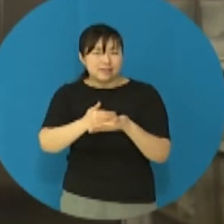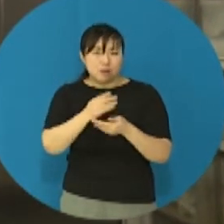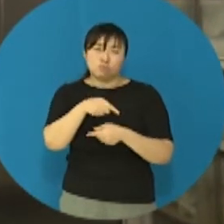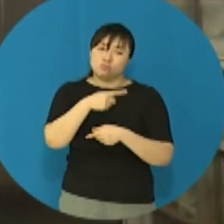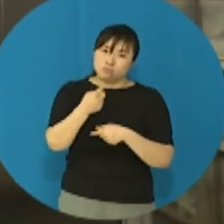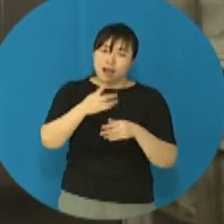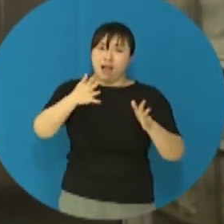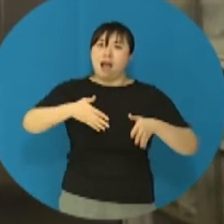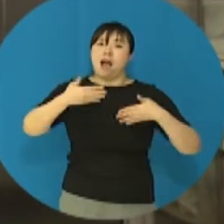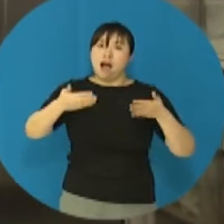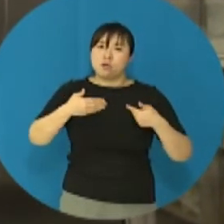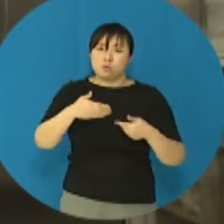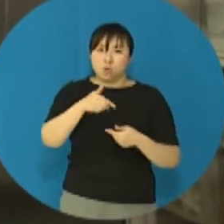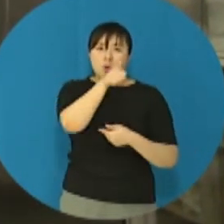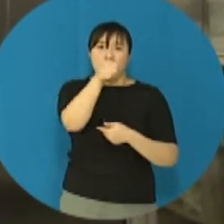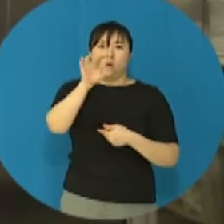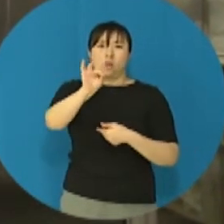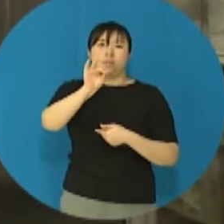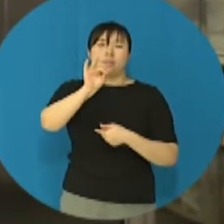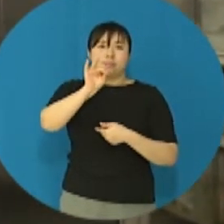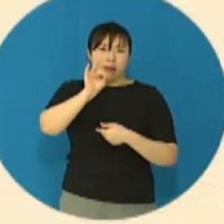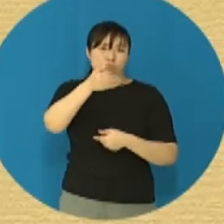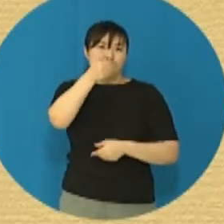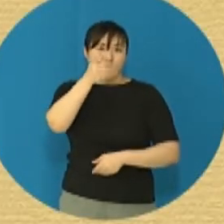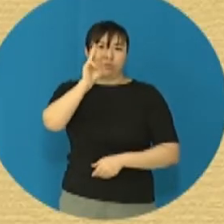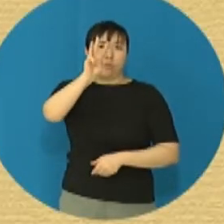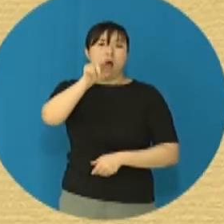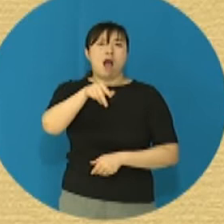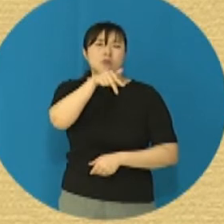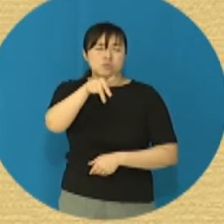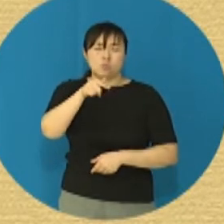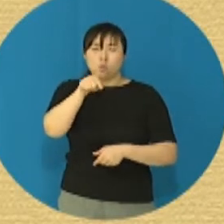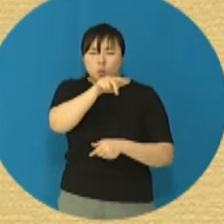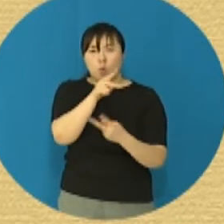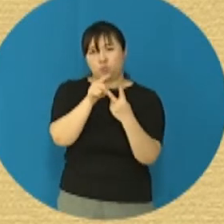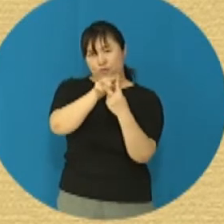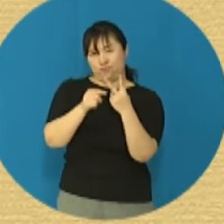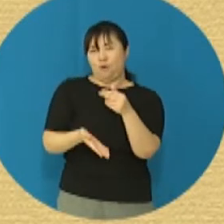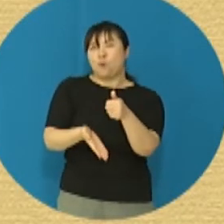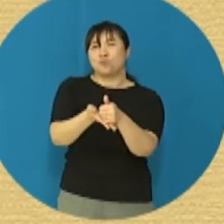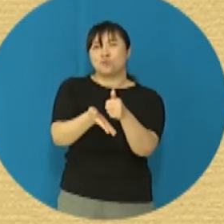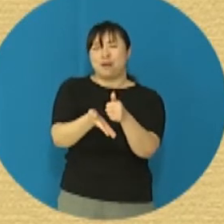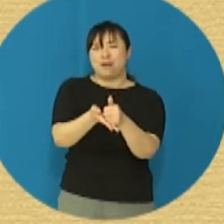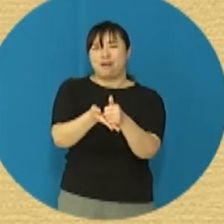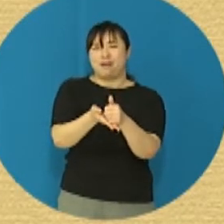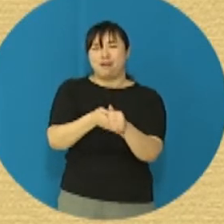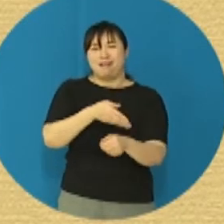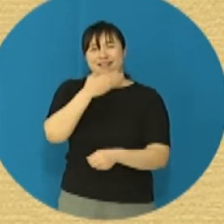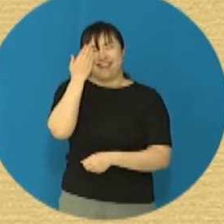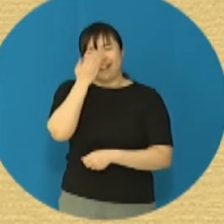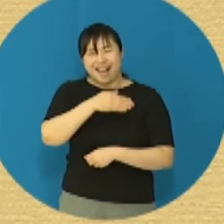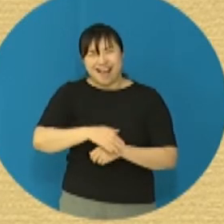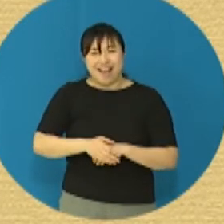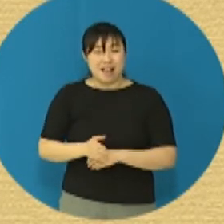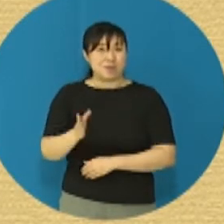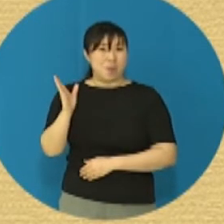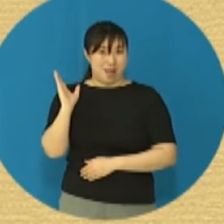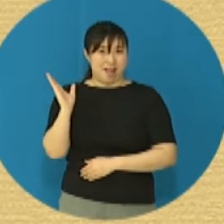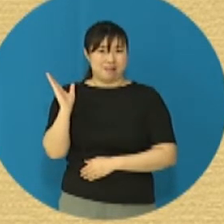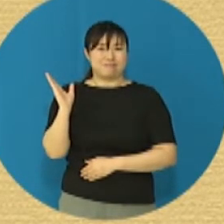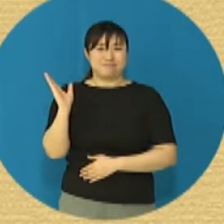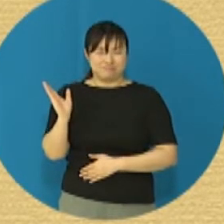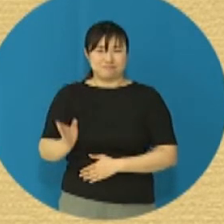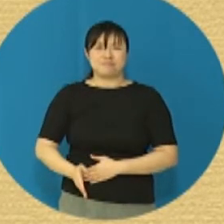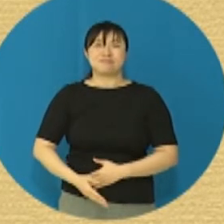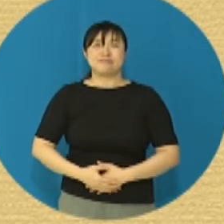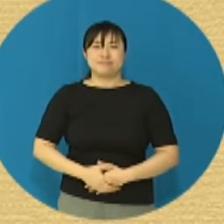先に向けて出る春のダクワーズがおすすめです。 なるほど、ではこのこれかな、春の